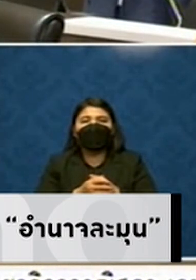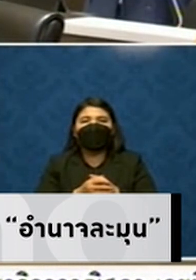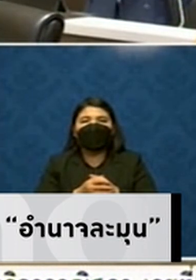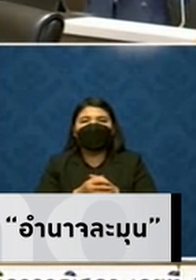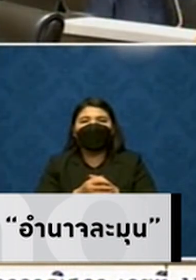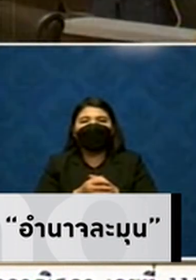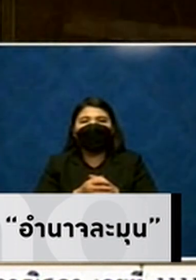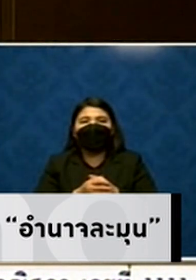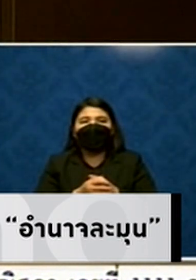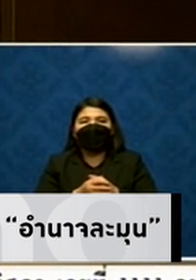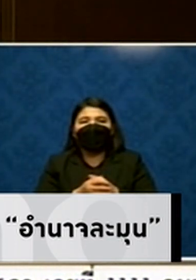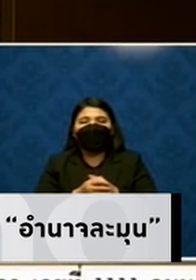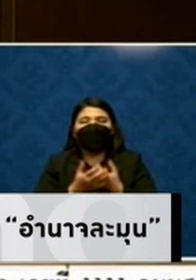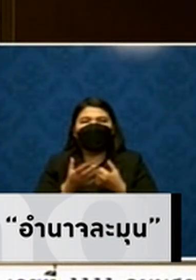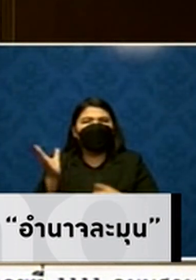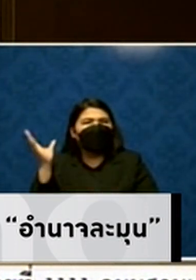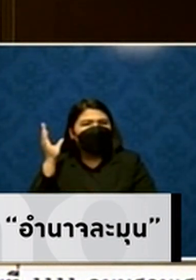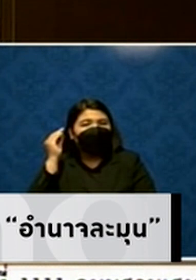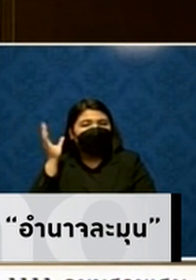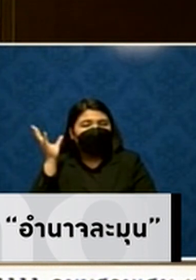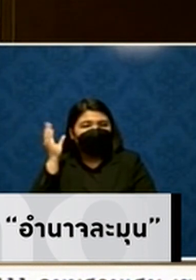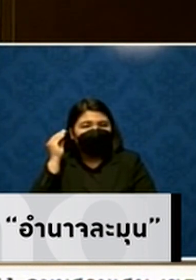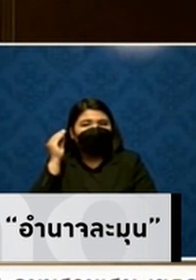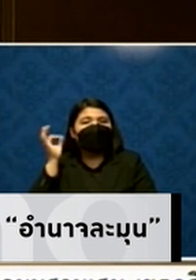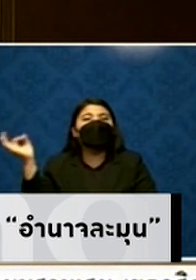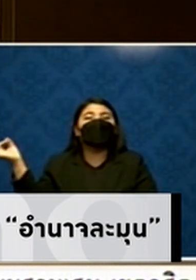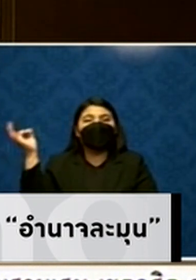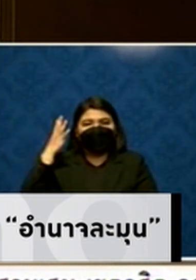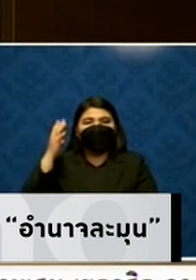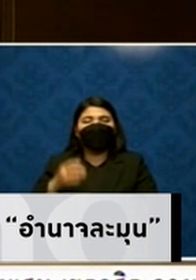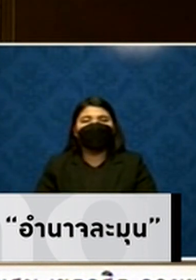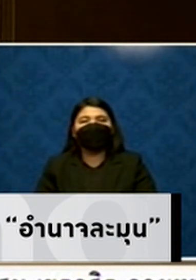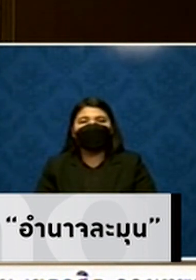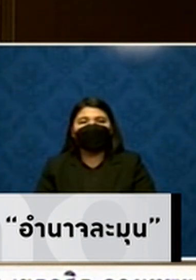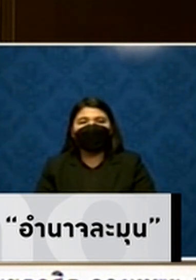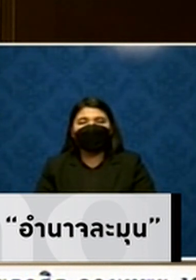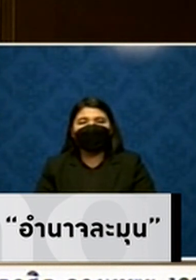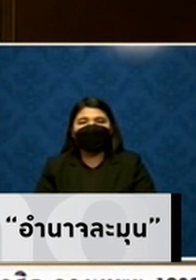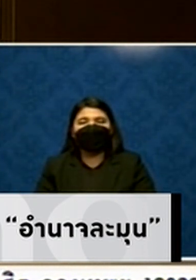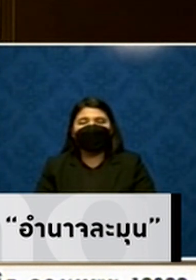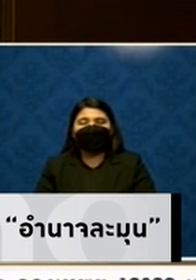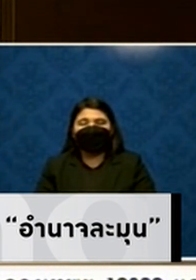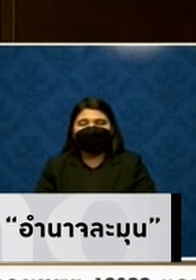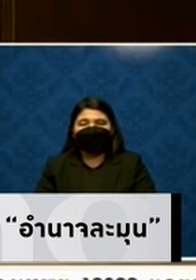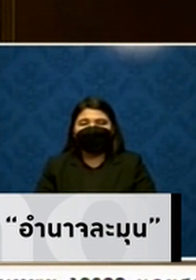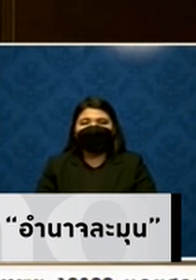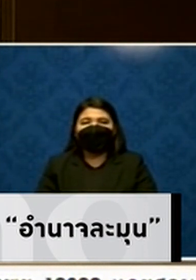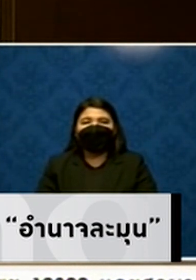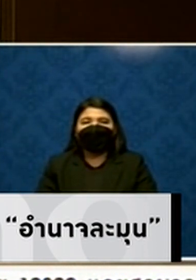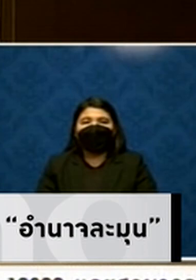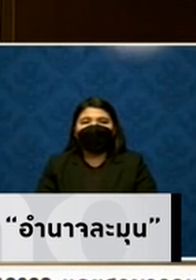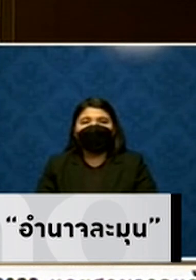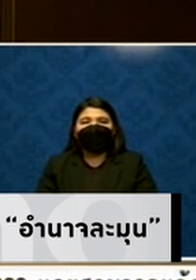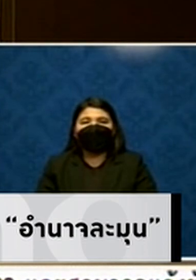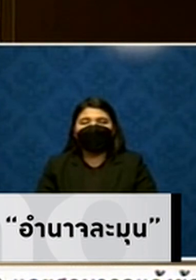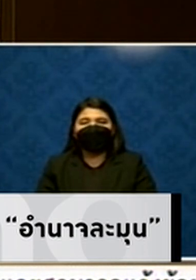นี้ดีกว่า ที่แจ้งรัฐบาลใช่ไหม รัฐมนตรีกระทรวงท่องเที่ยวและกีฬาคุณพิพัฒน์รัชกิจประการก็ชี้แจงเรื่องซอฟต์พาวเวอร์ค่